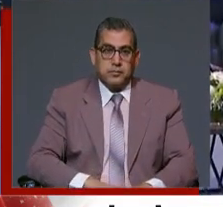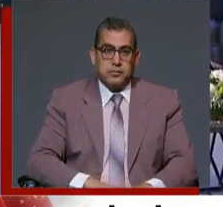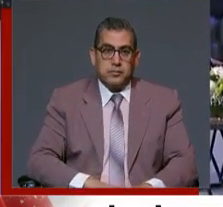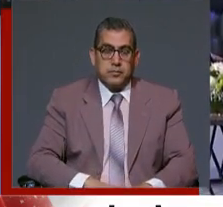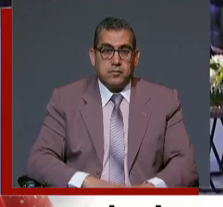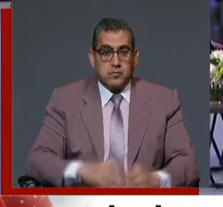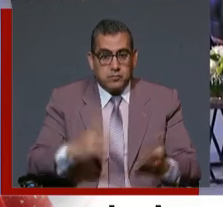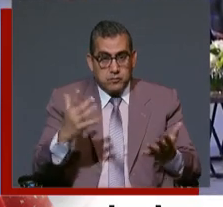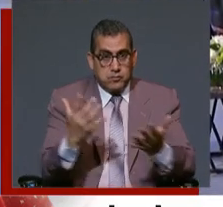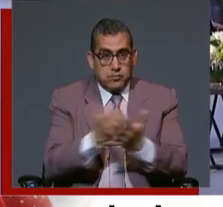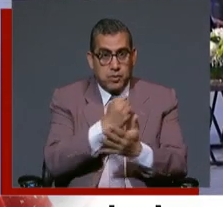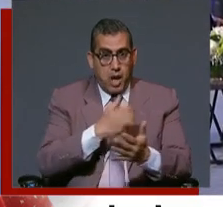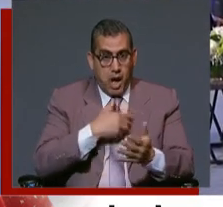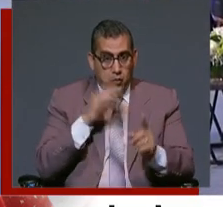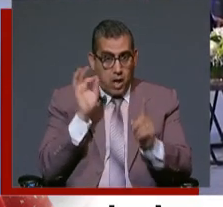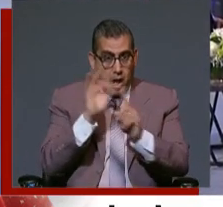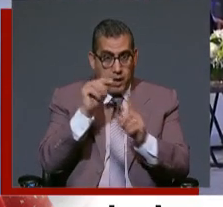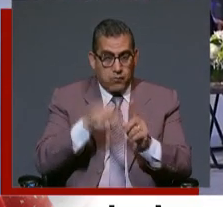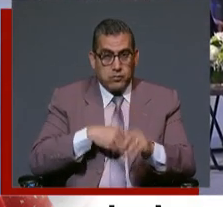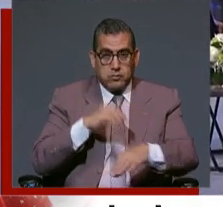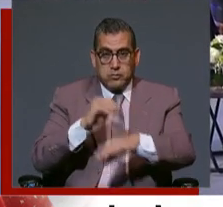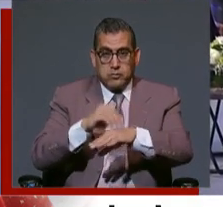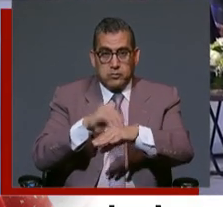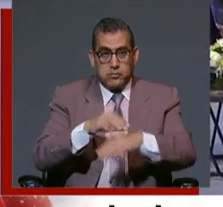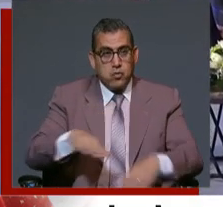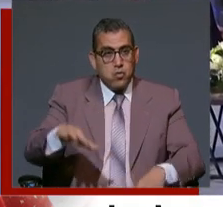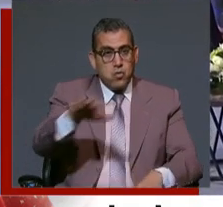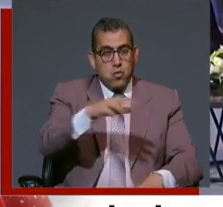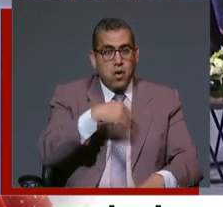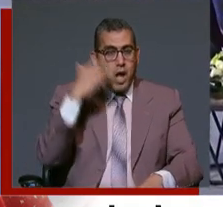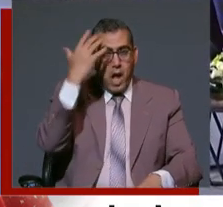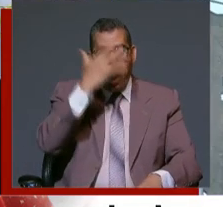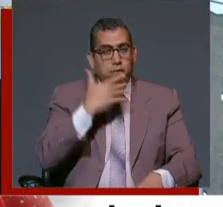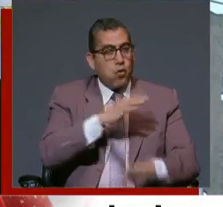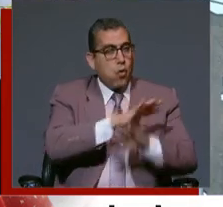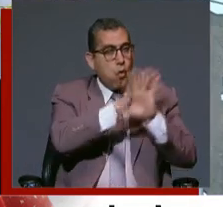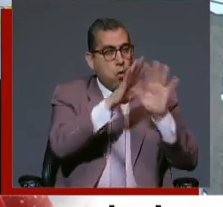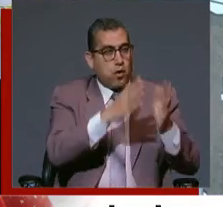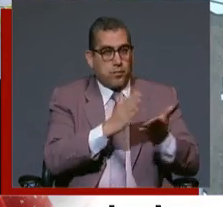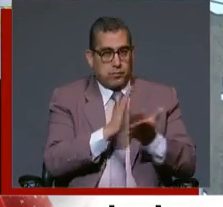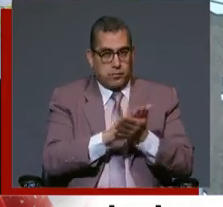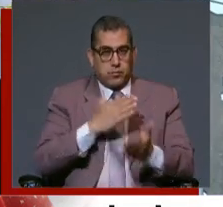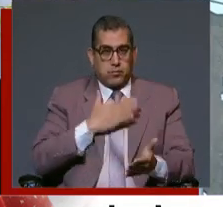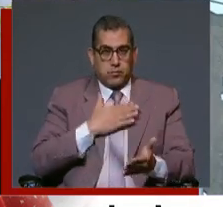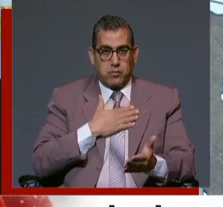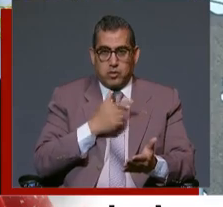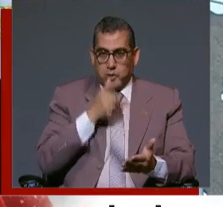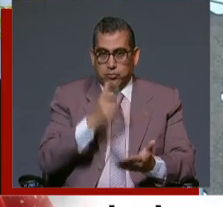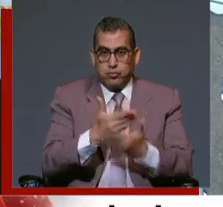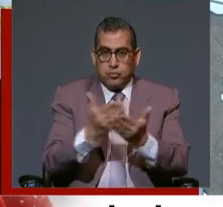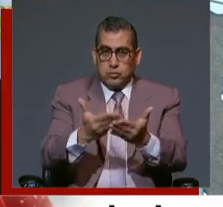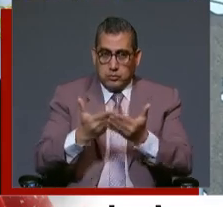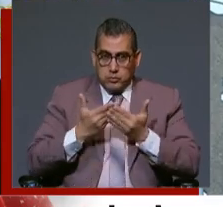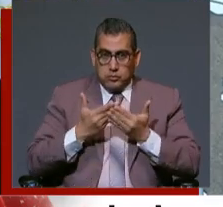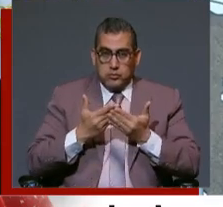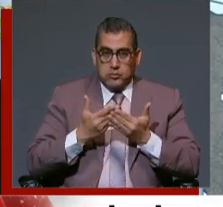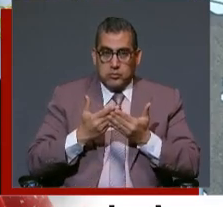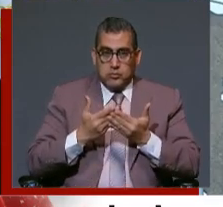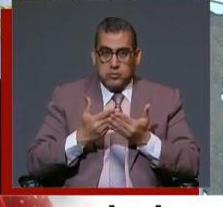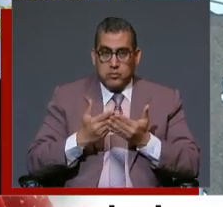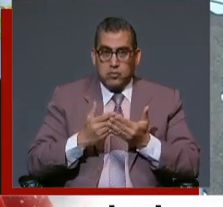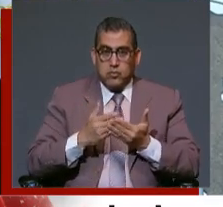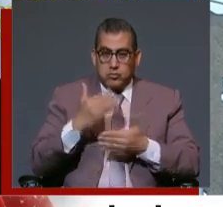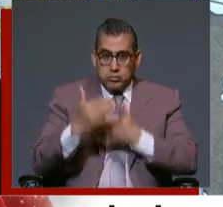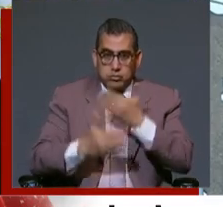ولتحقيق هذه الغاية أناشدكم نيابة عن شعوب القارة أن تخدمونا بعد كل